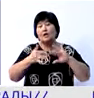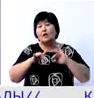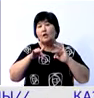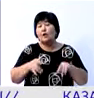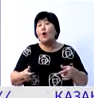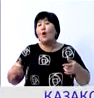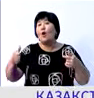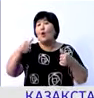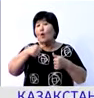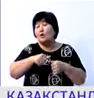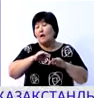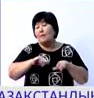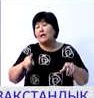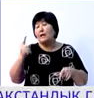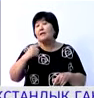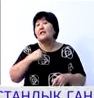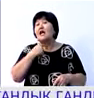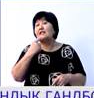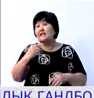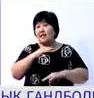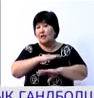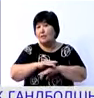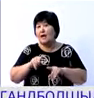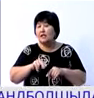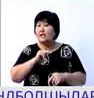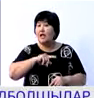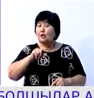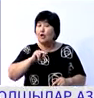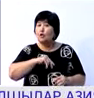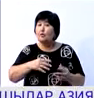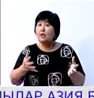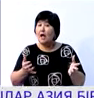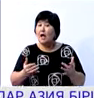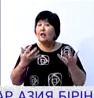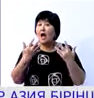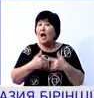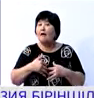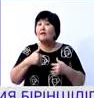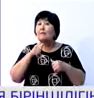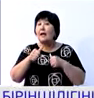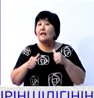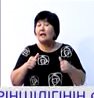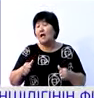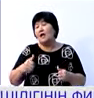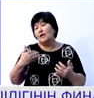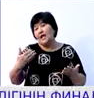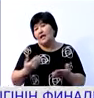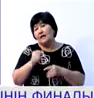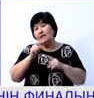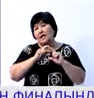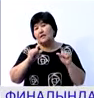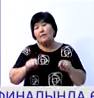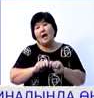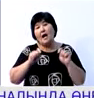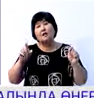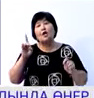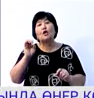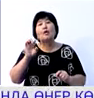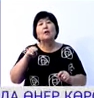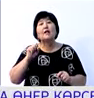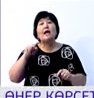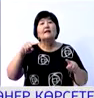толықтай қосылып, балаларды бірінші сыныпқа және қызметкерлерді жұмысқа қабылдау автоматтандырылған. Инновациялық мектептер ашылып,